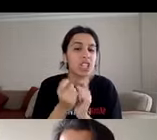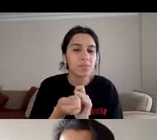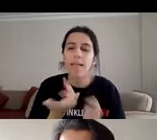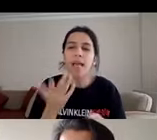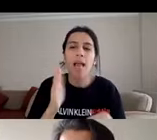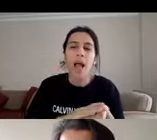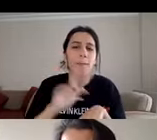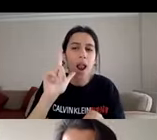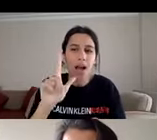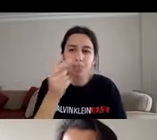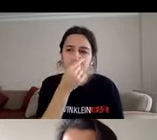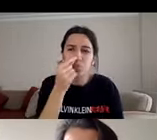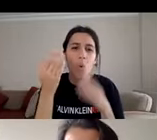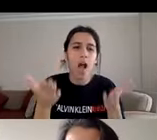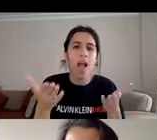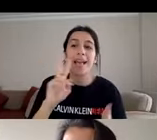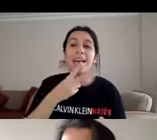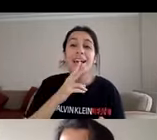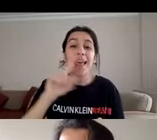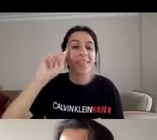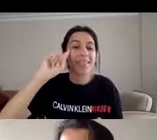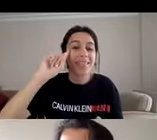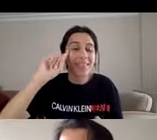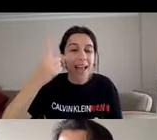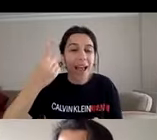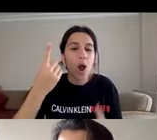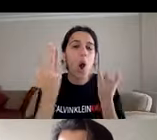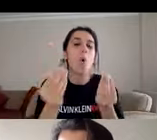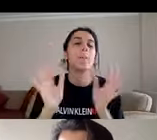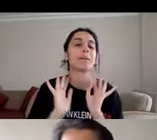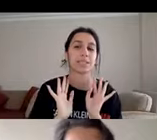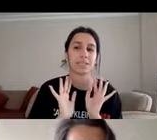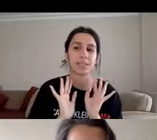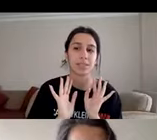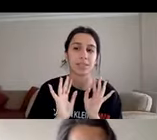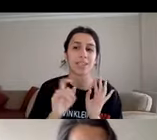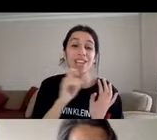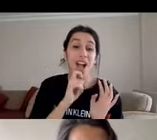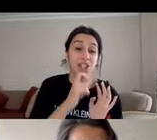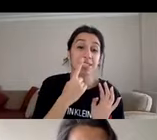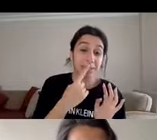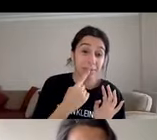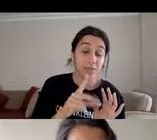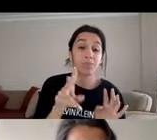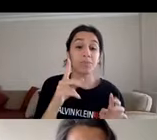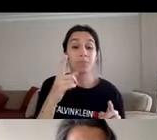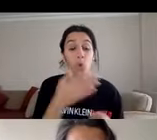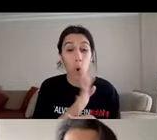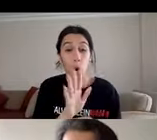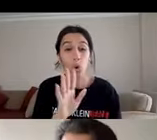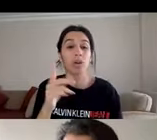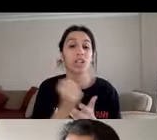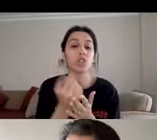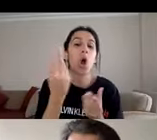çok basit aslında. Renk tek başına bir endikatör olarak kullanılmamalı. Rengin yanında işte bir